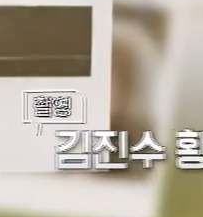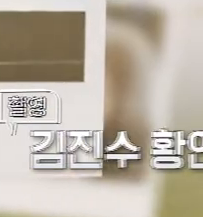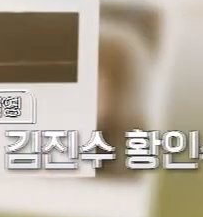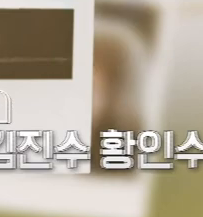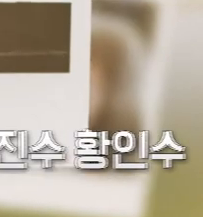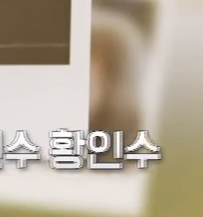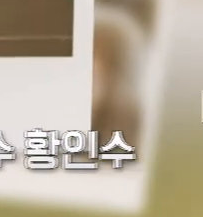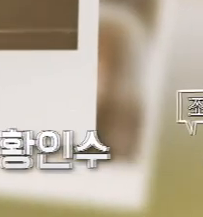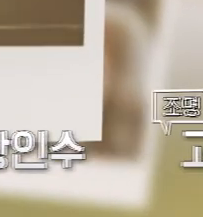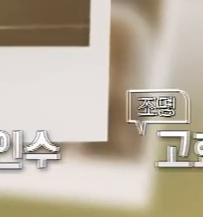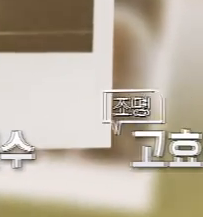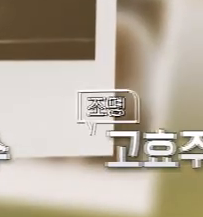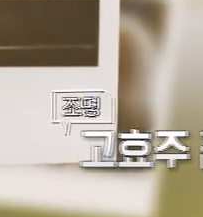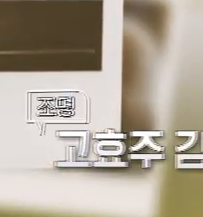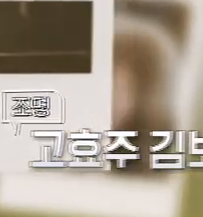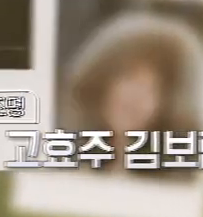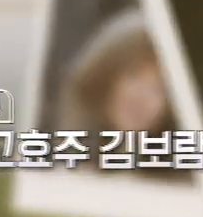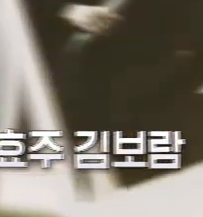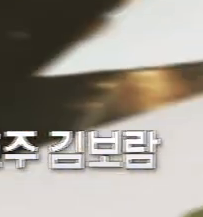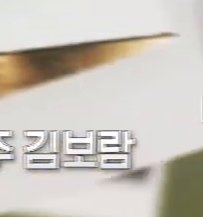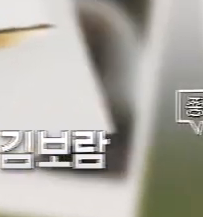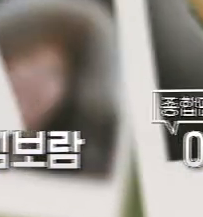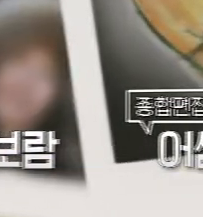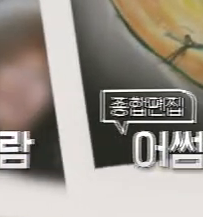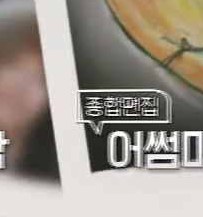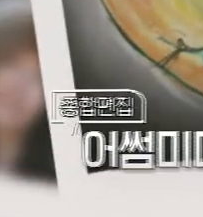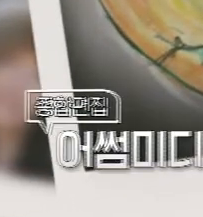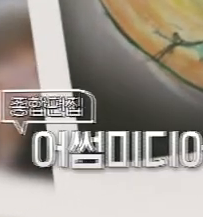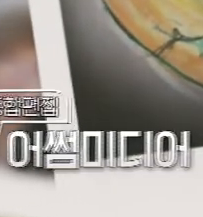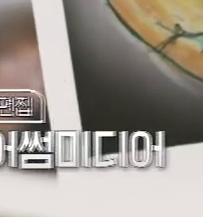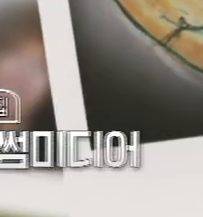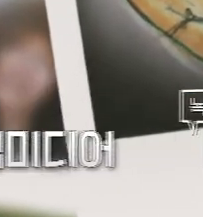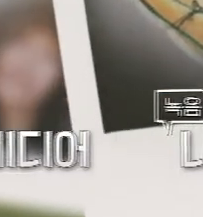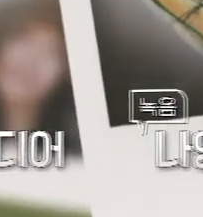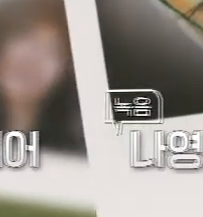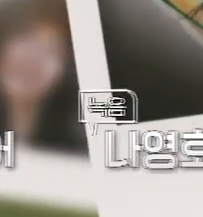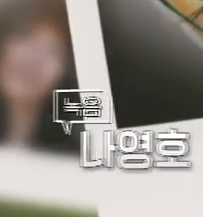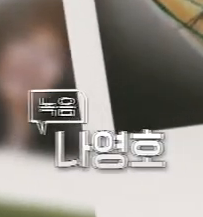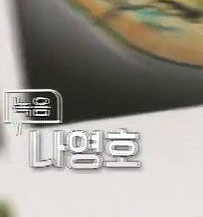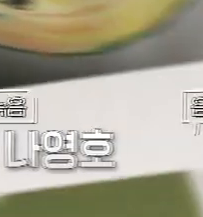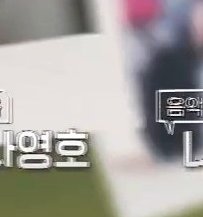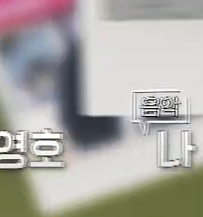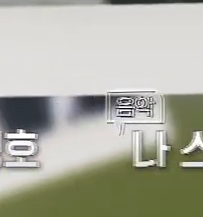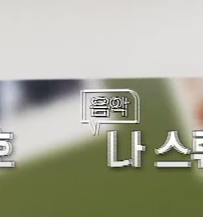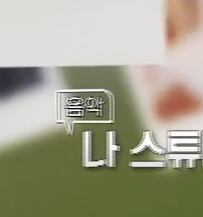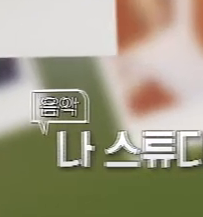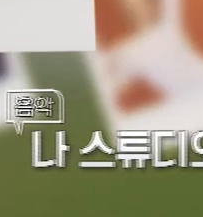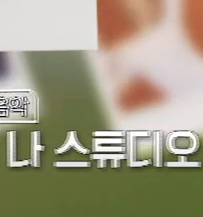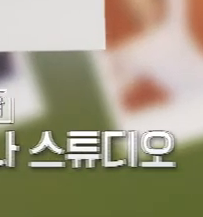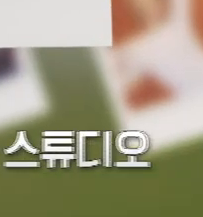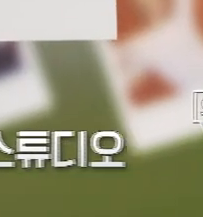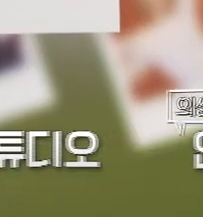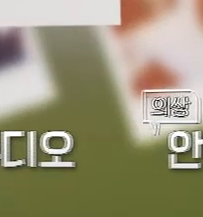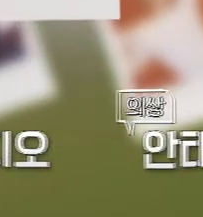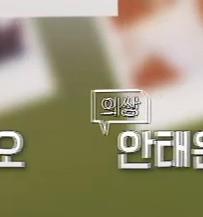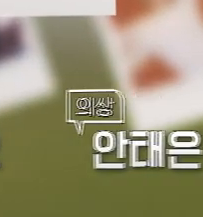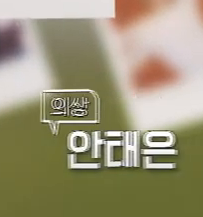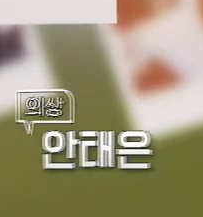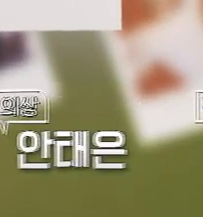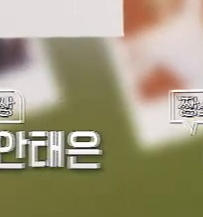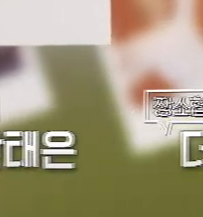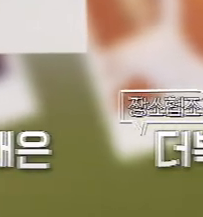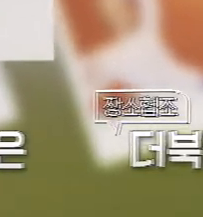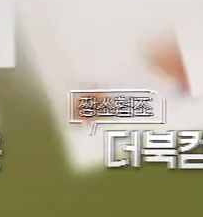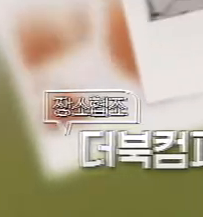It's a special day. We should celebrate